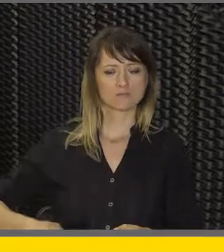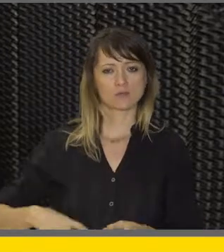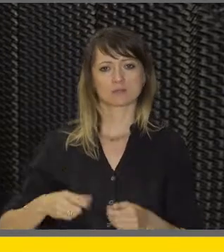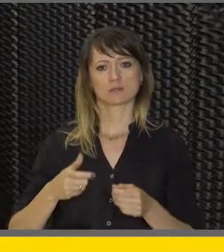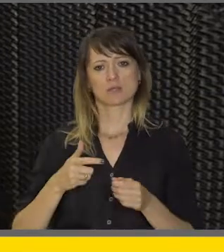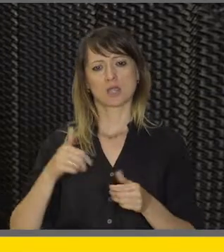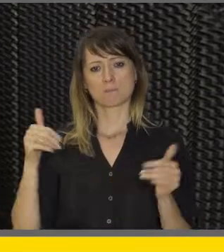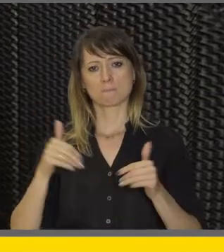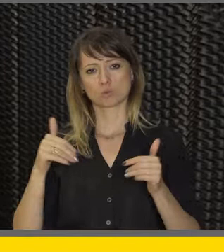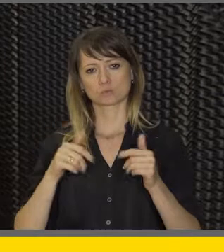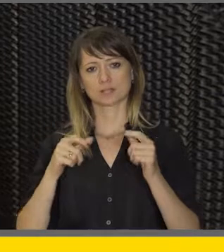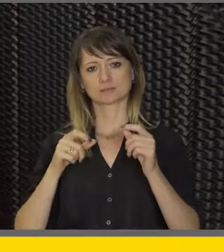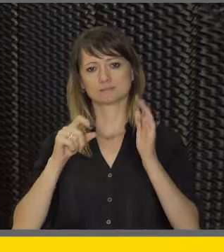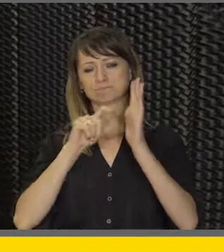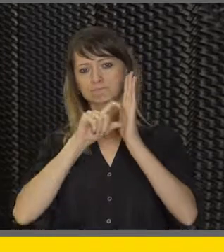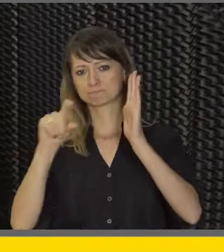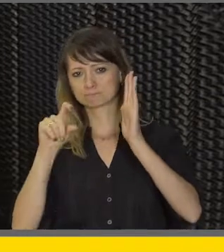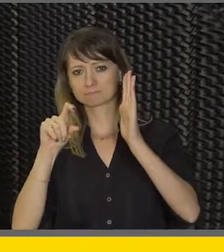Zdefiniować można